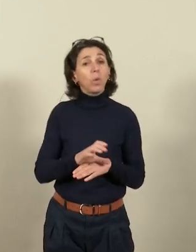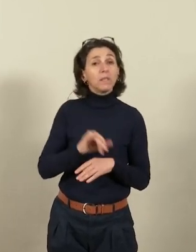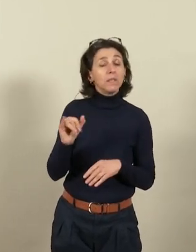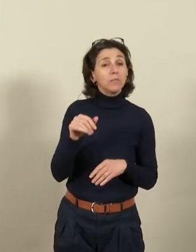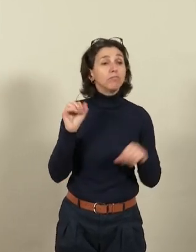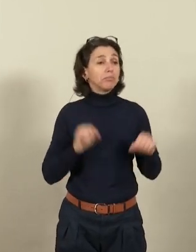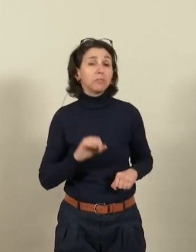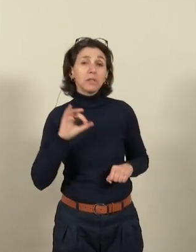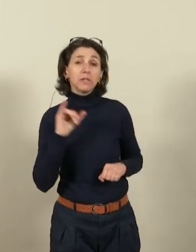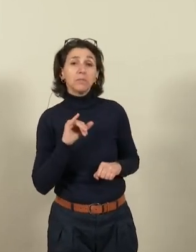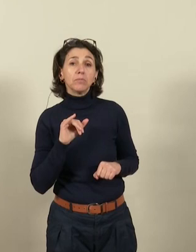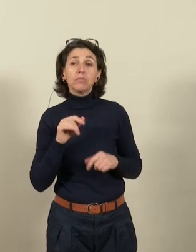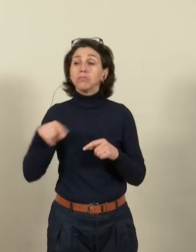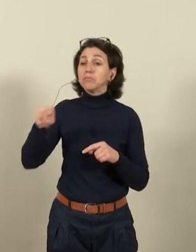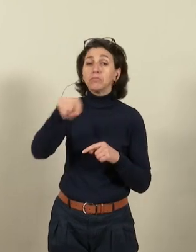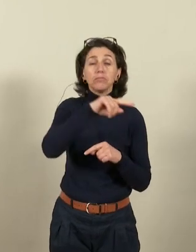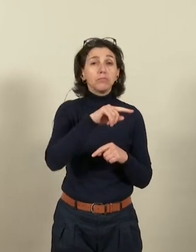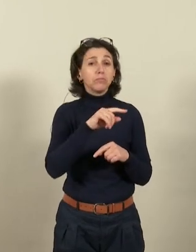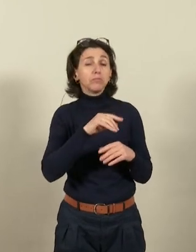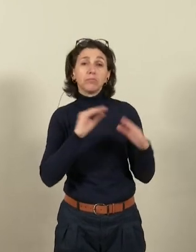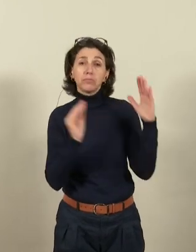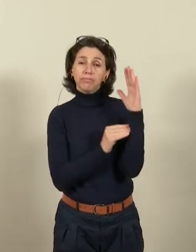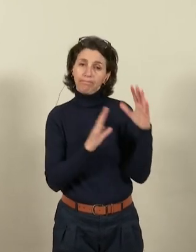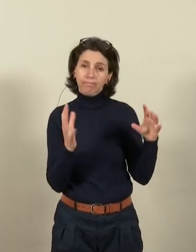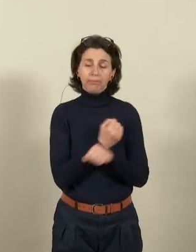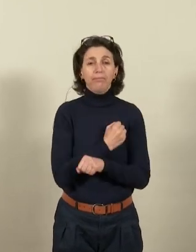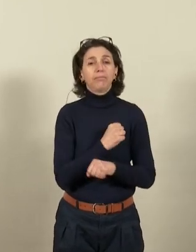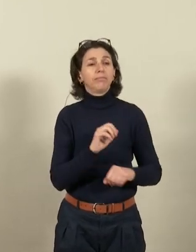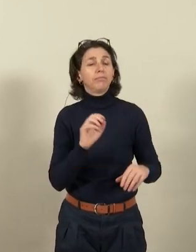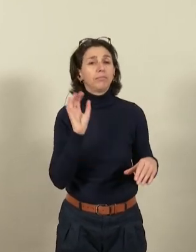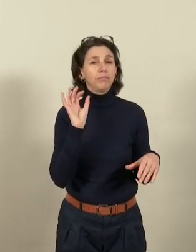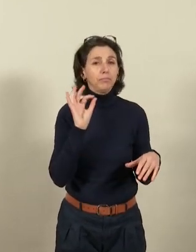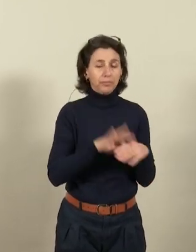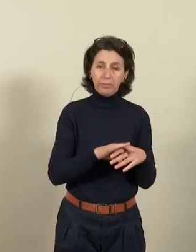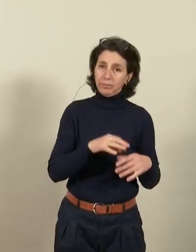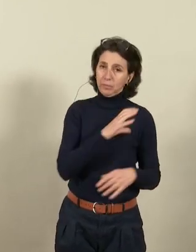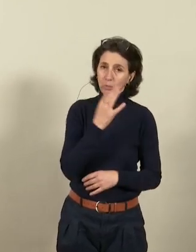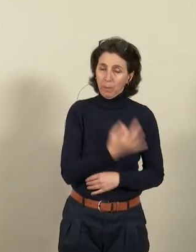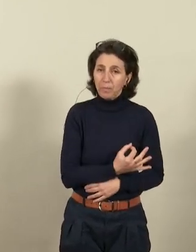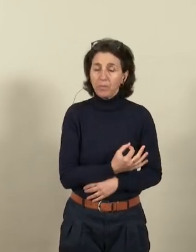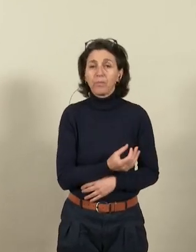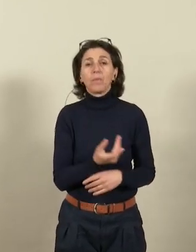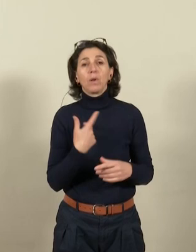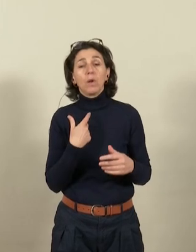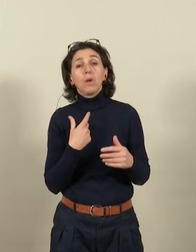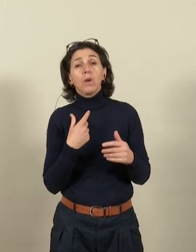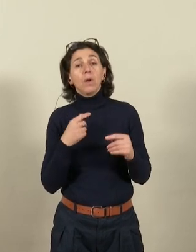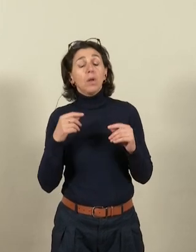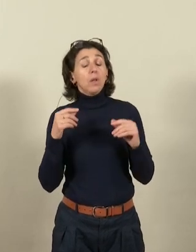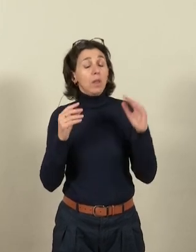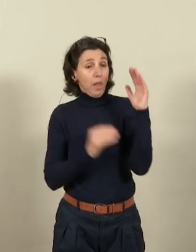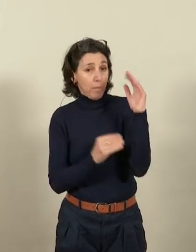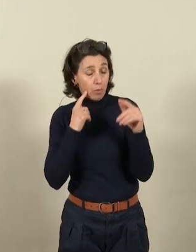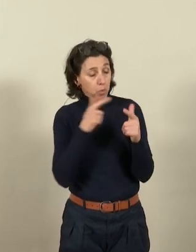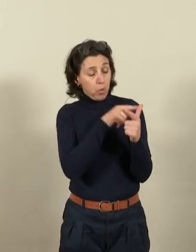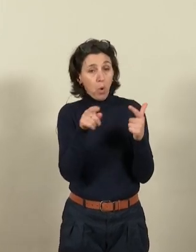vote pour les autres groupes donc amendement adopté je mets au voix la délibération ainsi modifiée par ces deux amendements qui ne prend pas